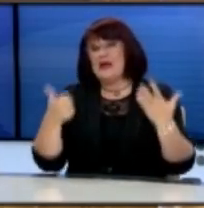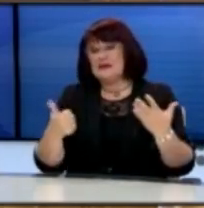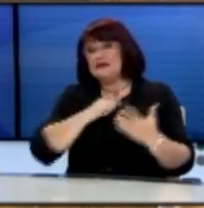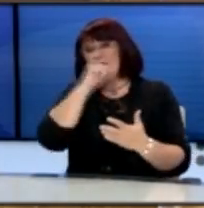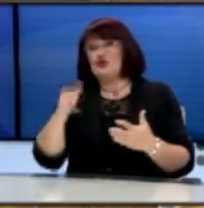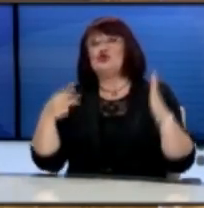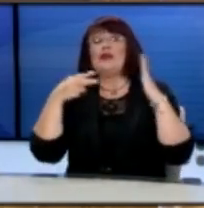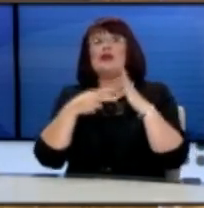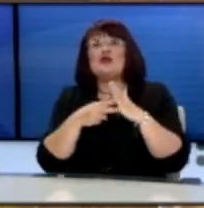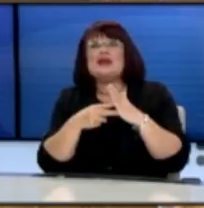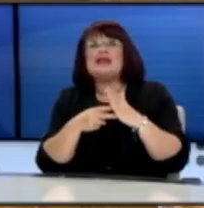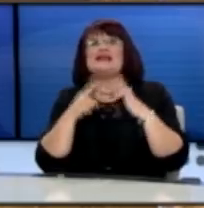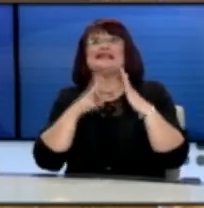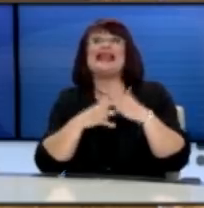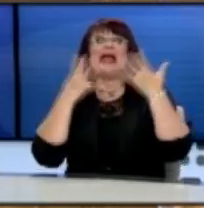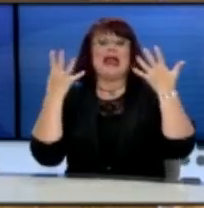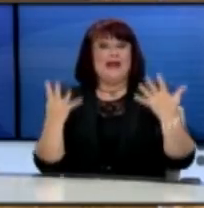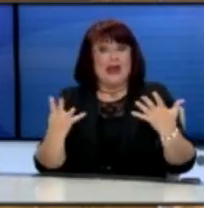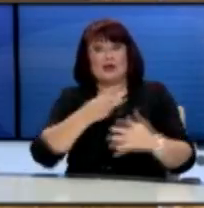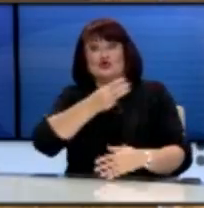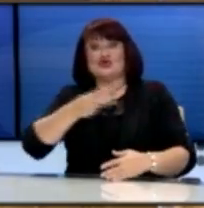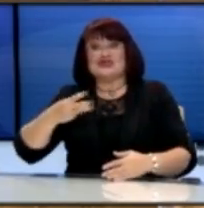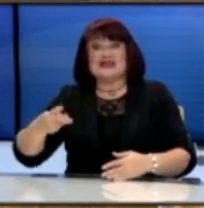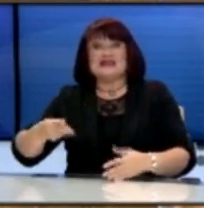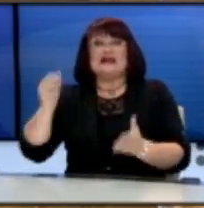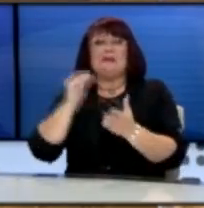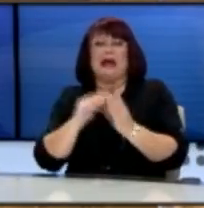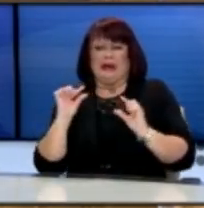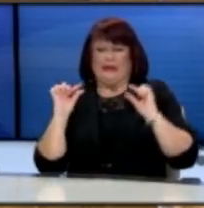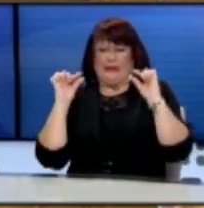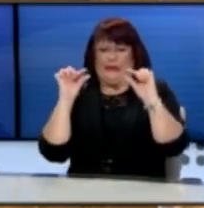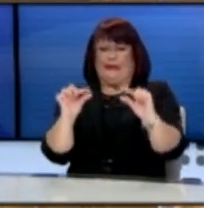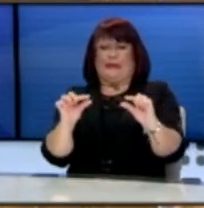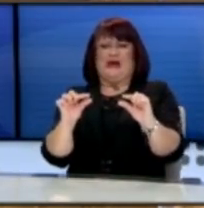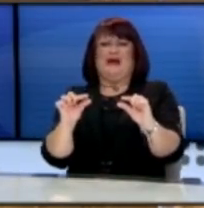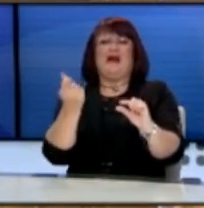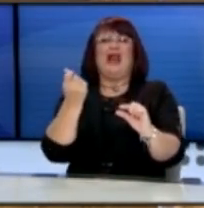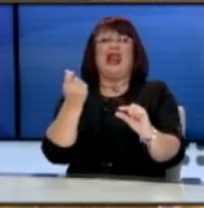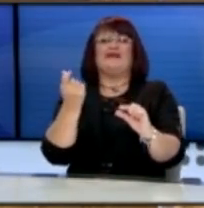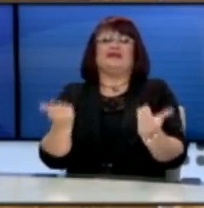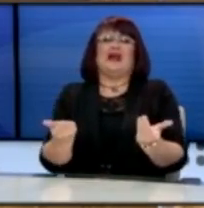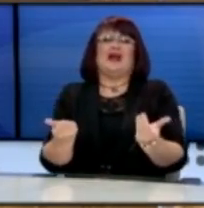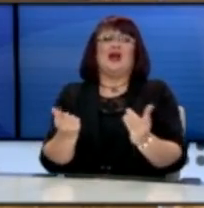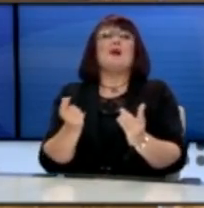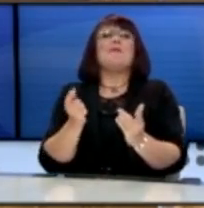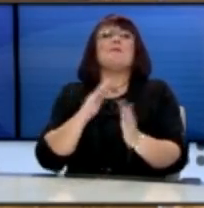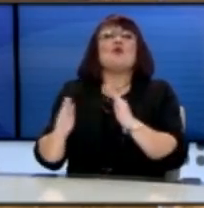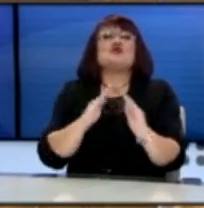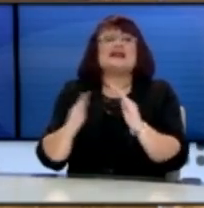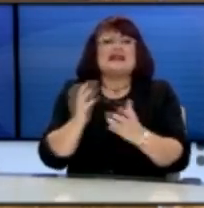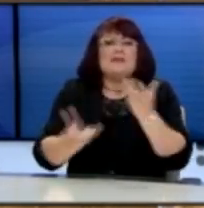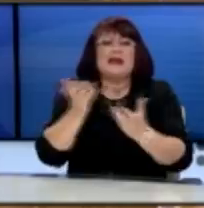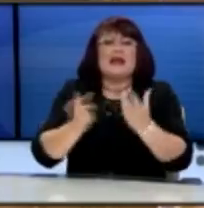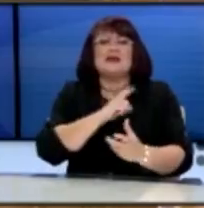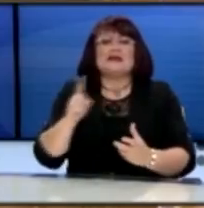2016 έως 2019, έδωσε ακόμα πιο λίγα. Για την προστασία του λαού από τις πυρκαγιές